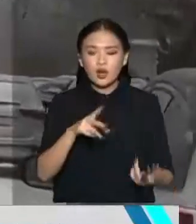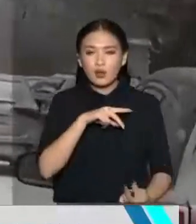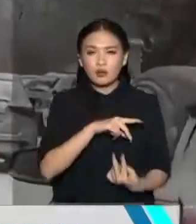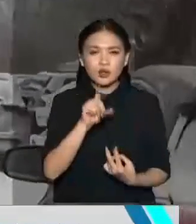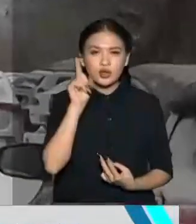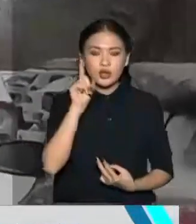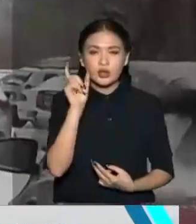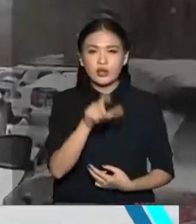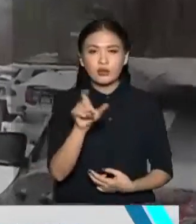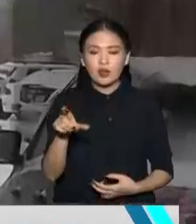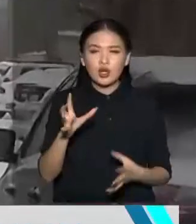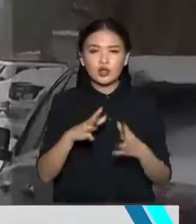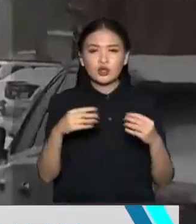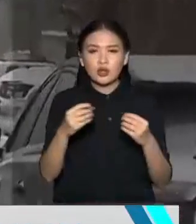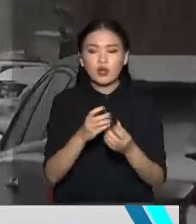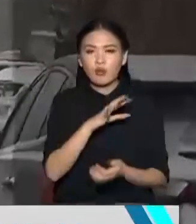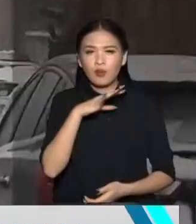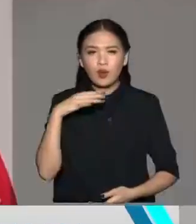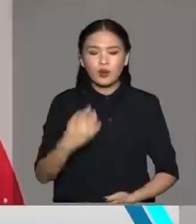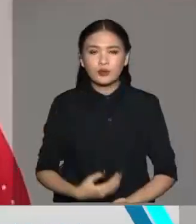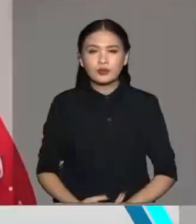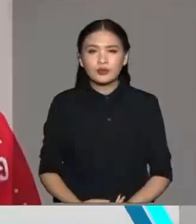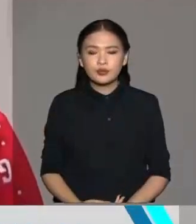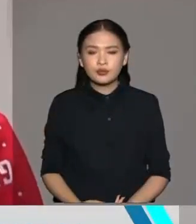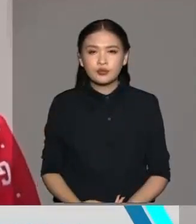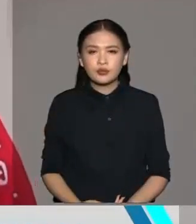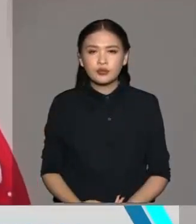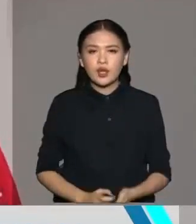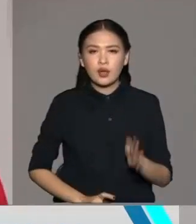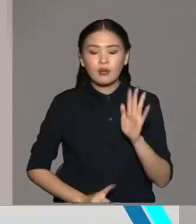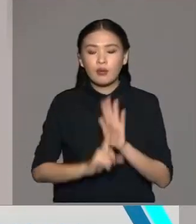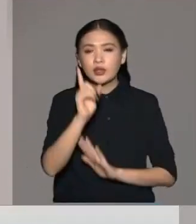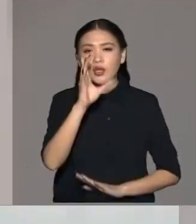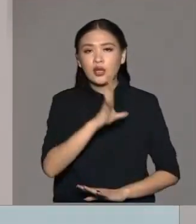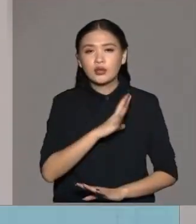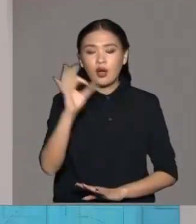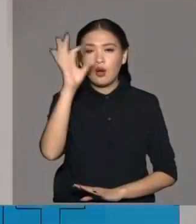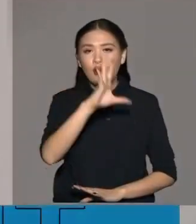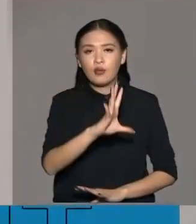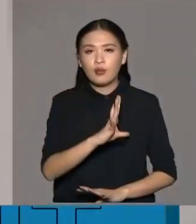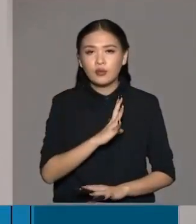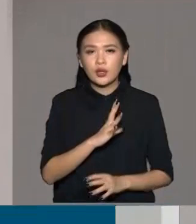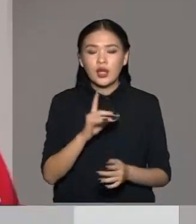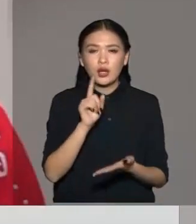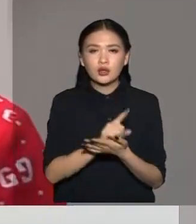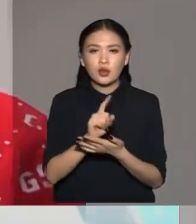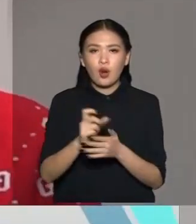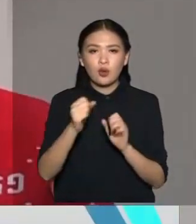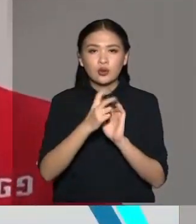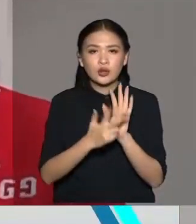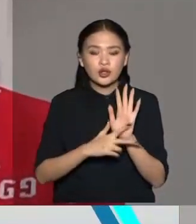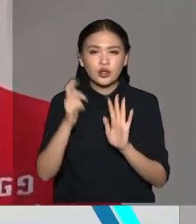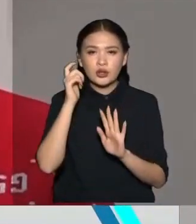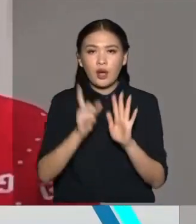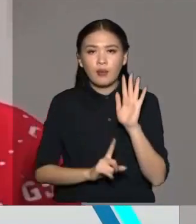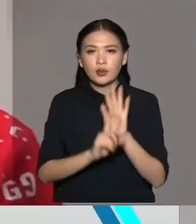жас мамандар мен жас отбасылар да жетерлік. Басталғанда негізгі талаптары ол 18 жастан